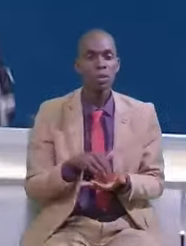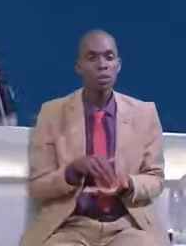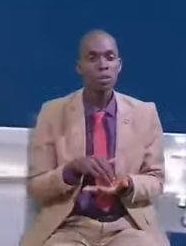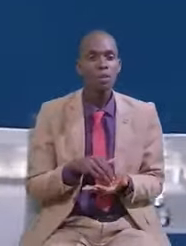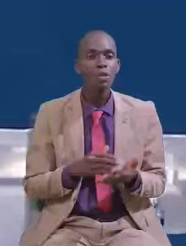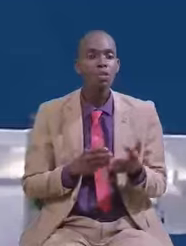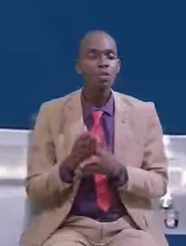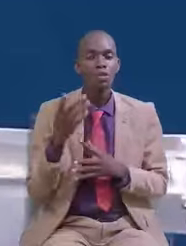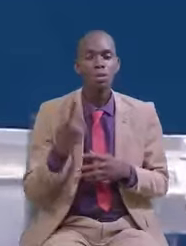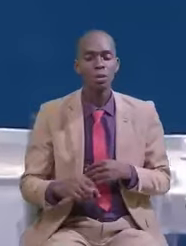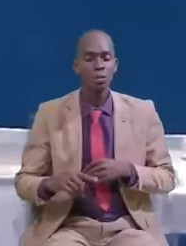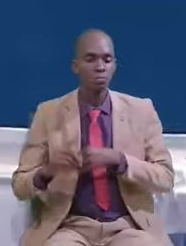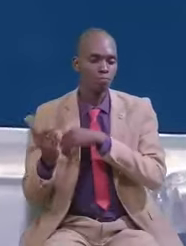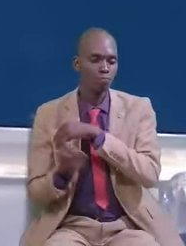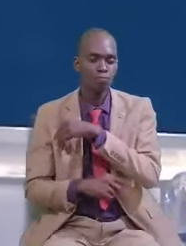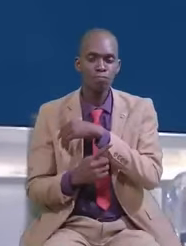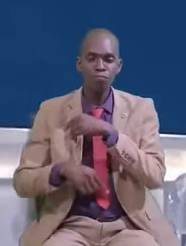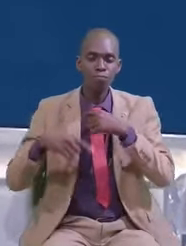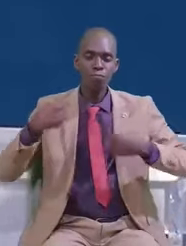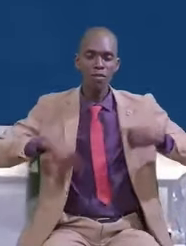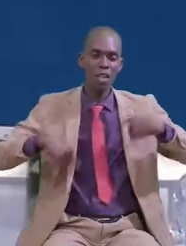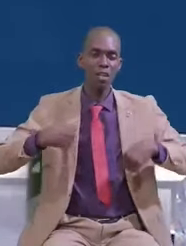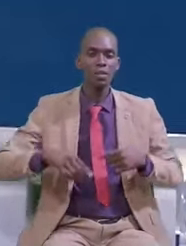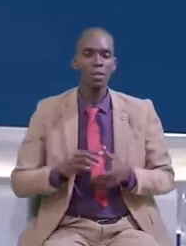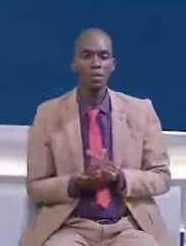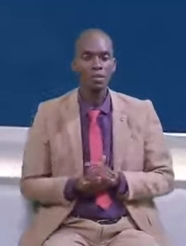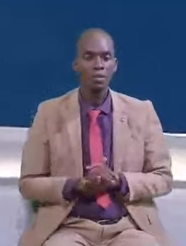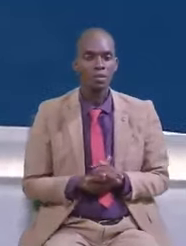par les meurtrissures marquantes, évidentes.